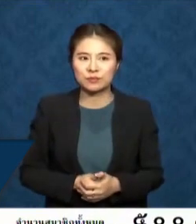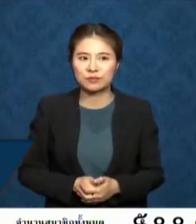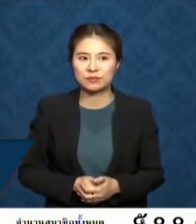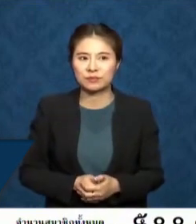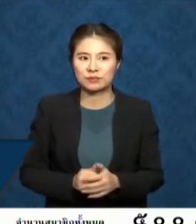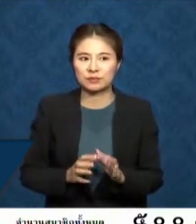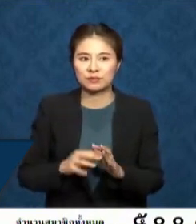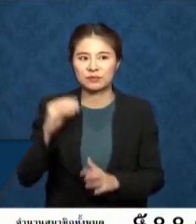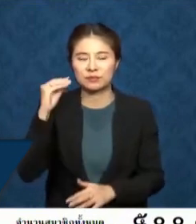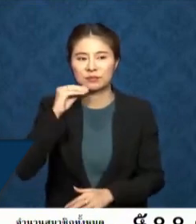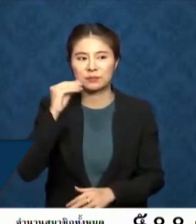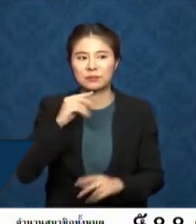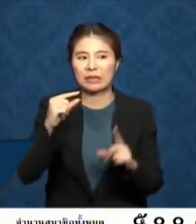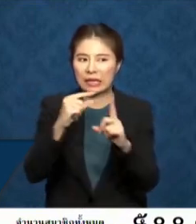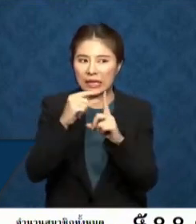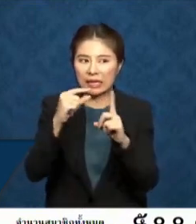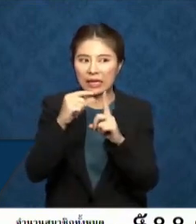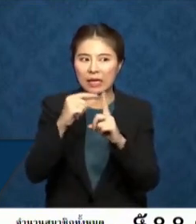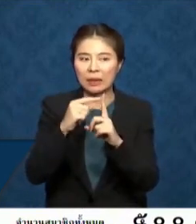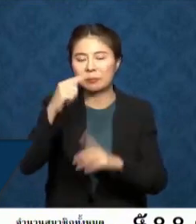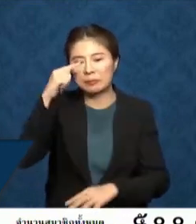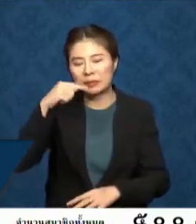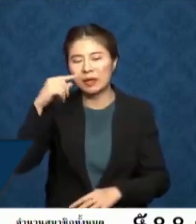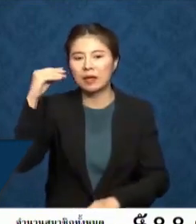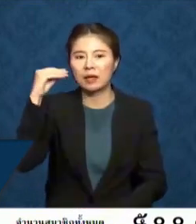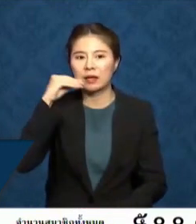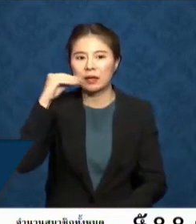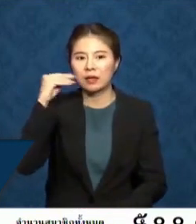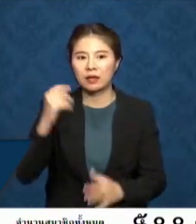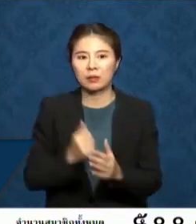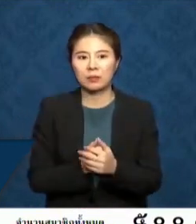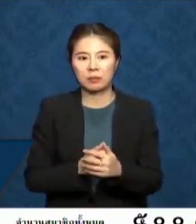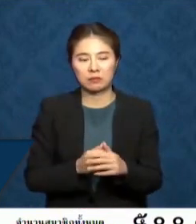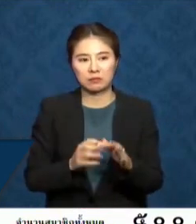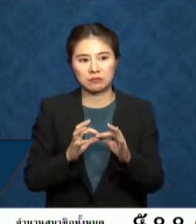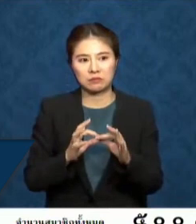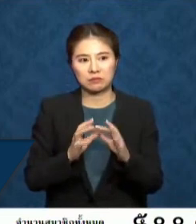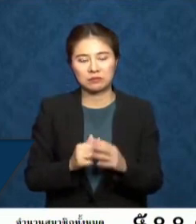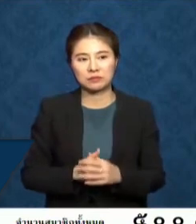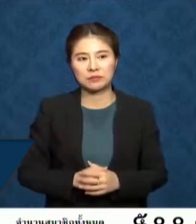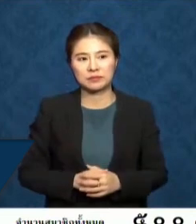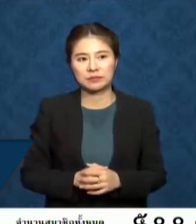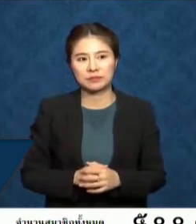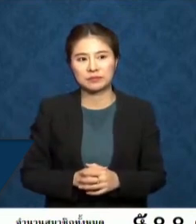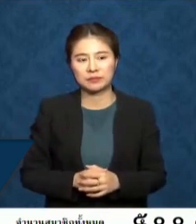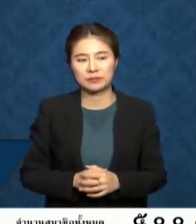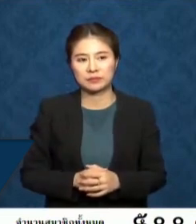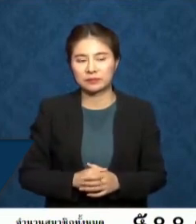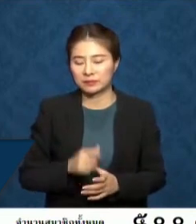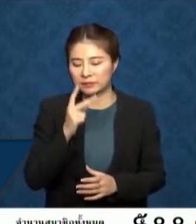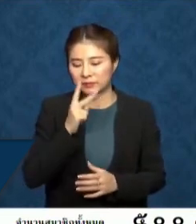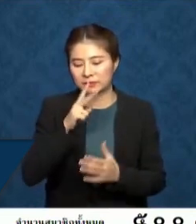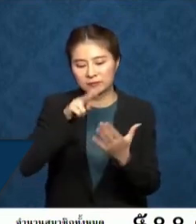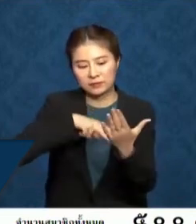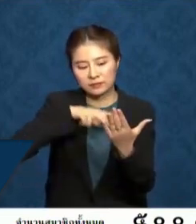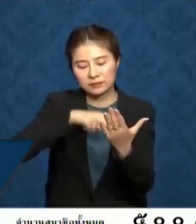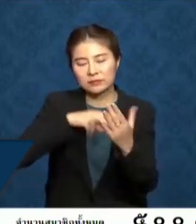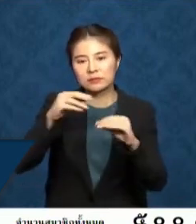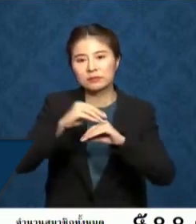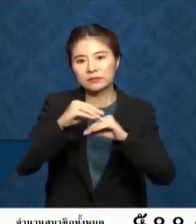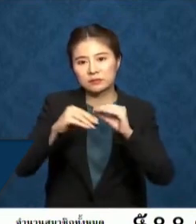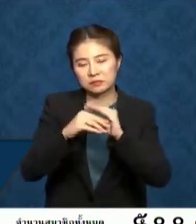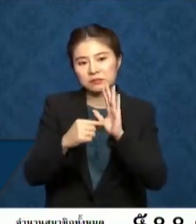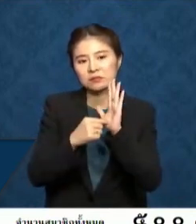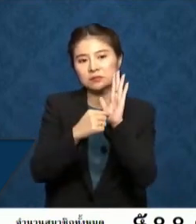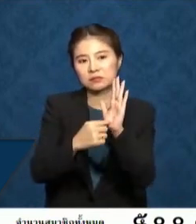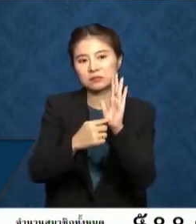วยถ้าใส่ซอฟต์พาวเวอร์มาเนี่ยโอ้โหอันนี้คือเลดแฟกแดงต้องมีปัญหาแน่ๆพอเข้าไปดูครับผมไปดูใบเสนอโครงการมาครับท่